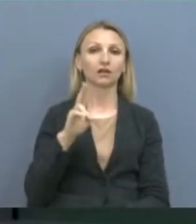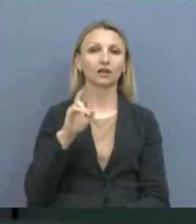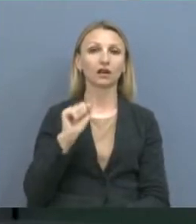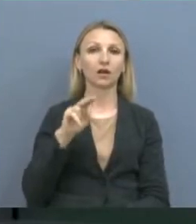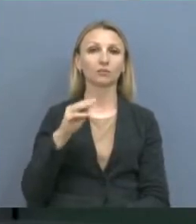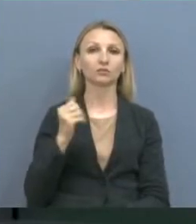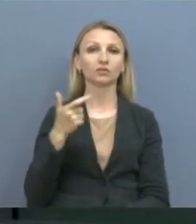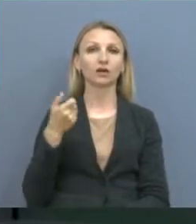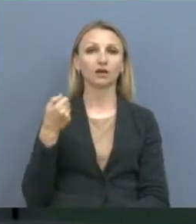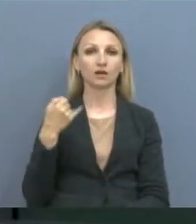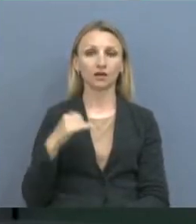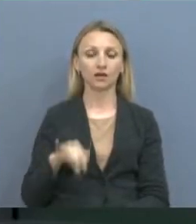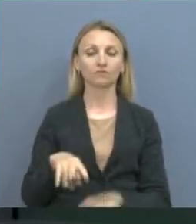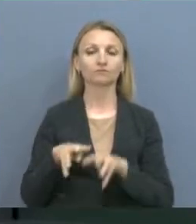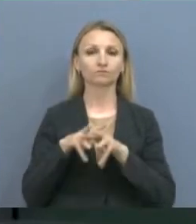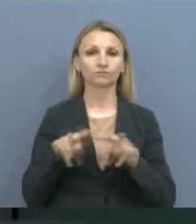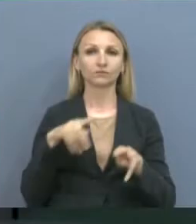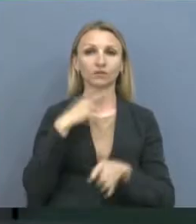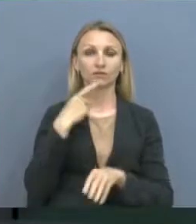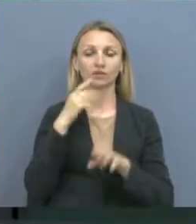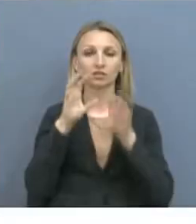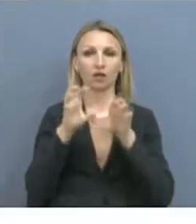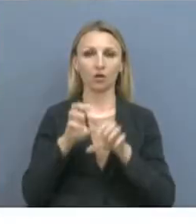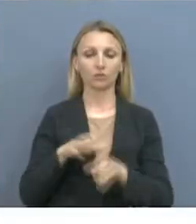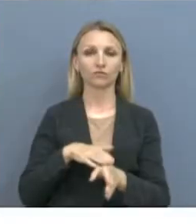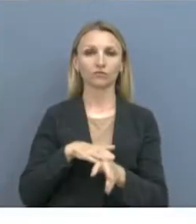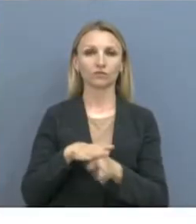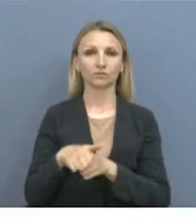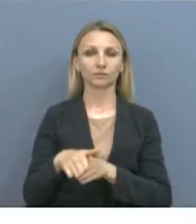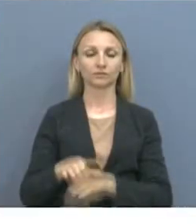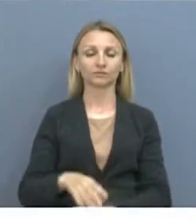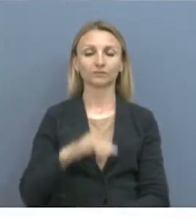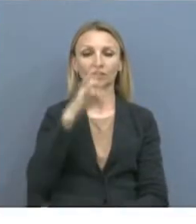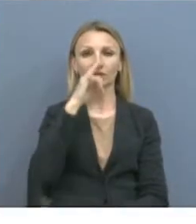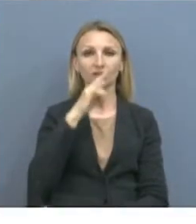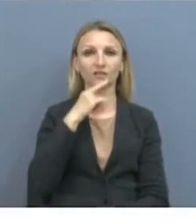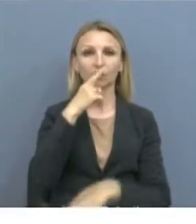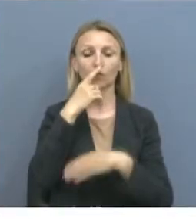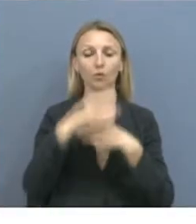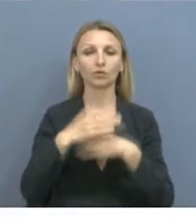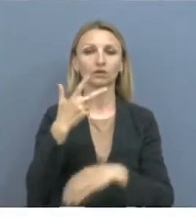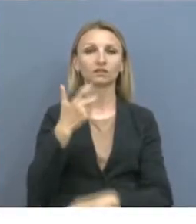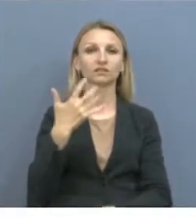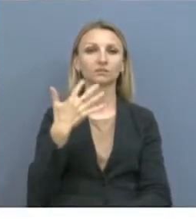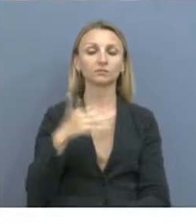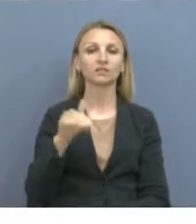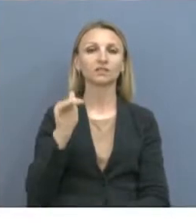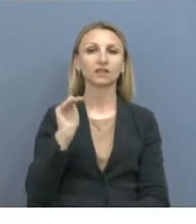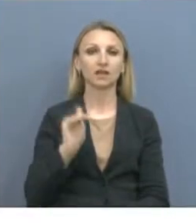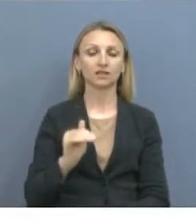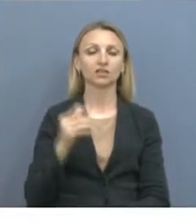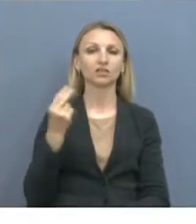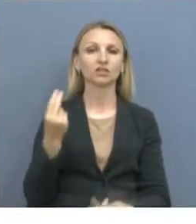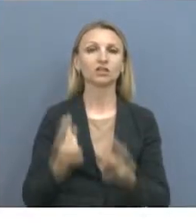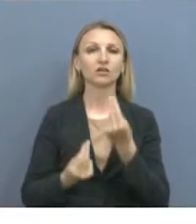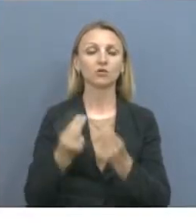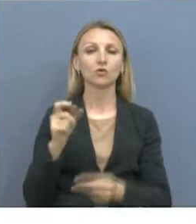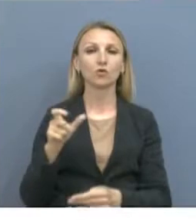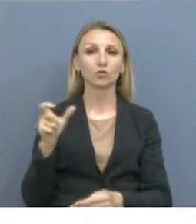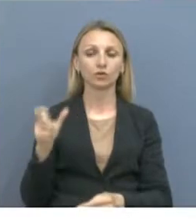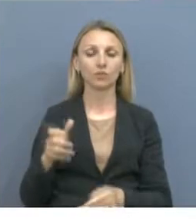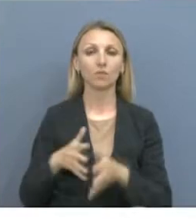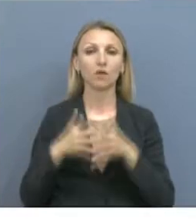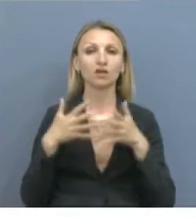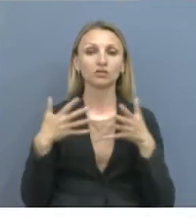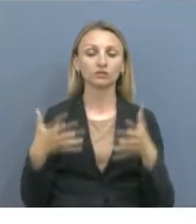Мажилис одобрил законопроект в первом чтении. В Казахстане около 350 тысяч игроков. Большинство из них –